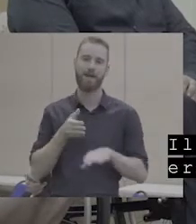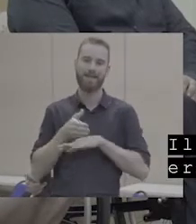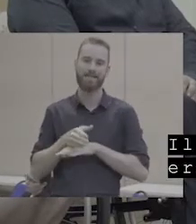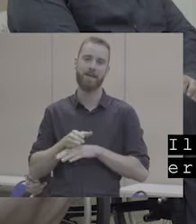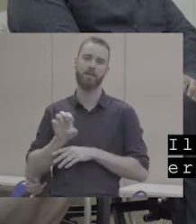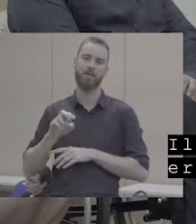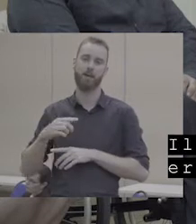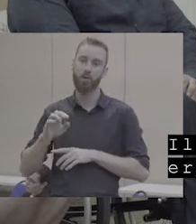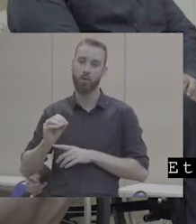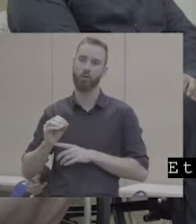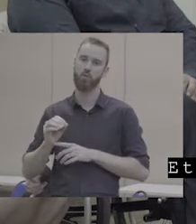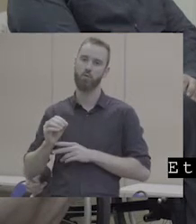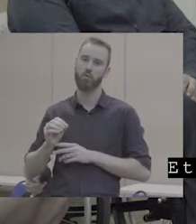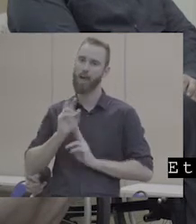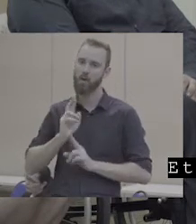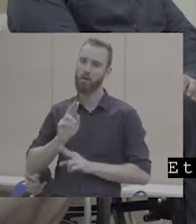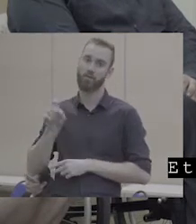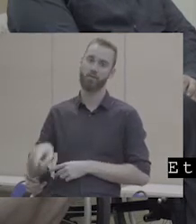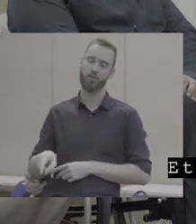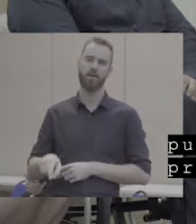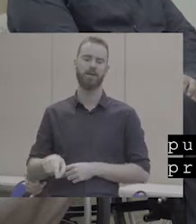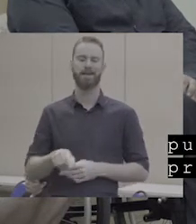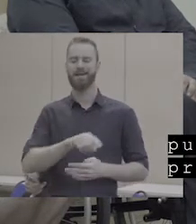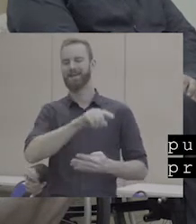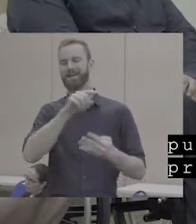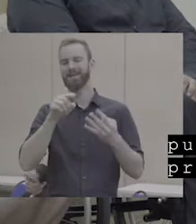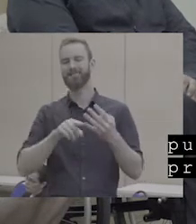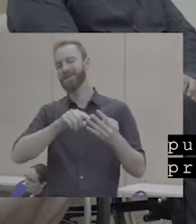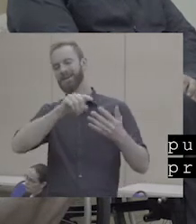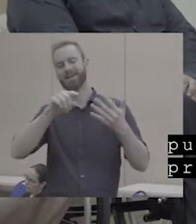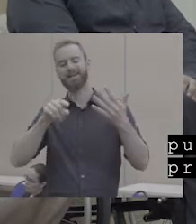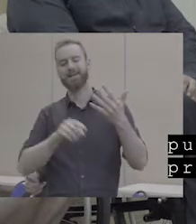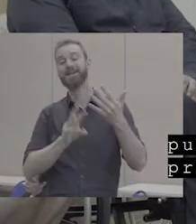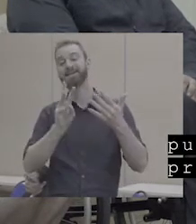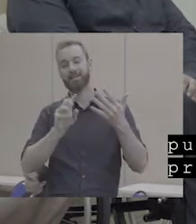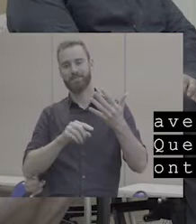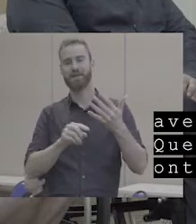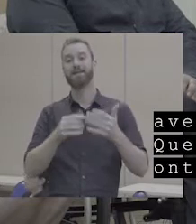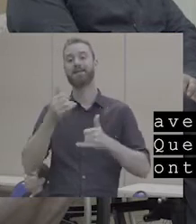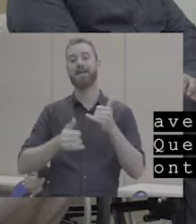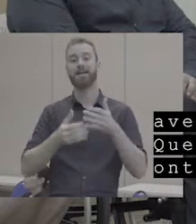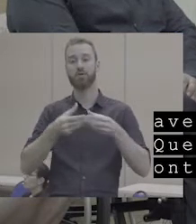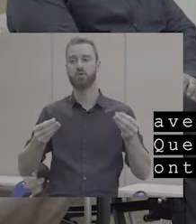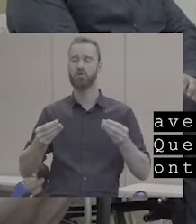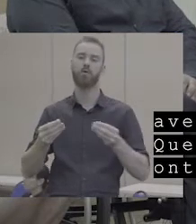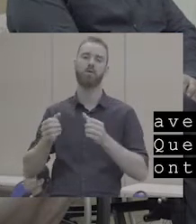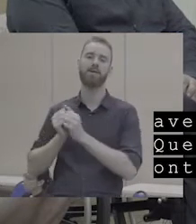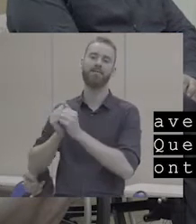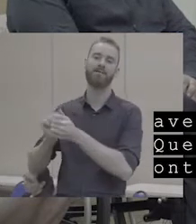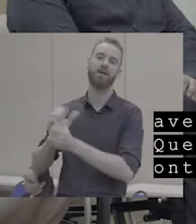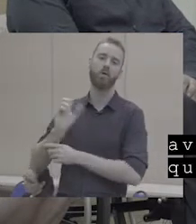d'ergots. Et dernière solution, puis elle est là, on a eu le privilège de travailler avec des organisations, que ce